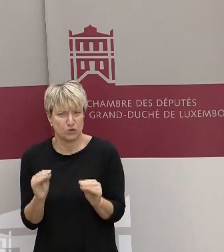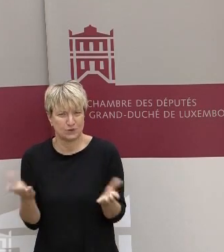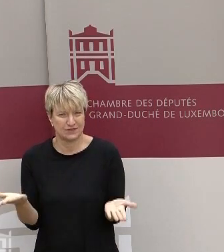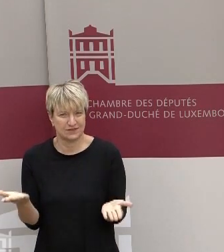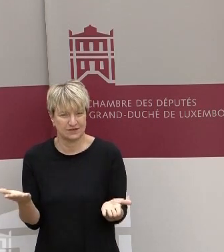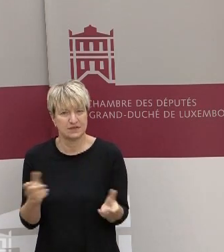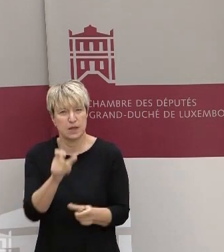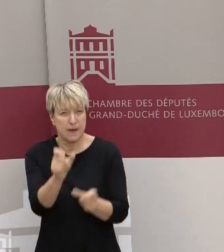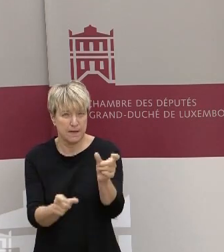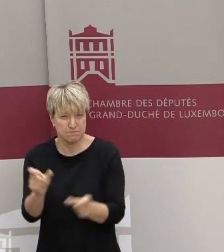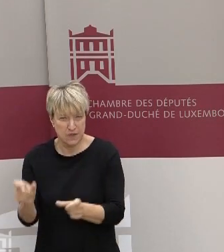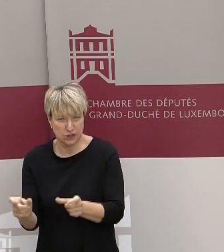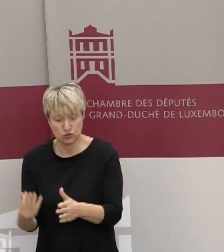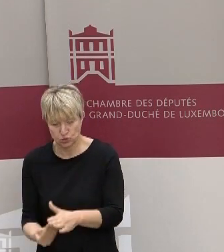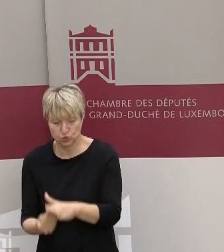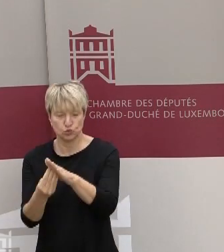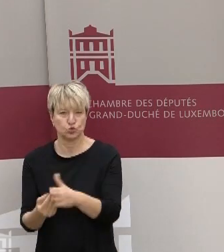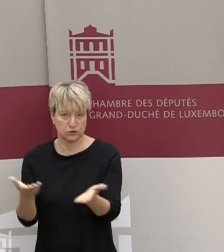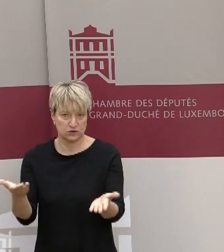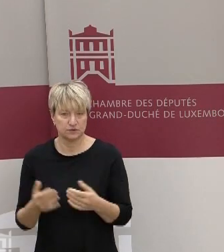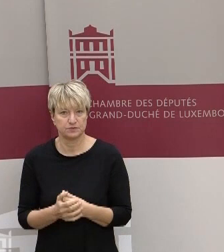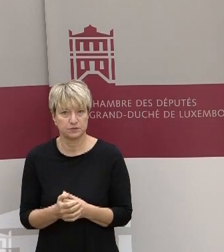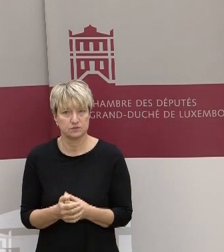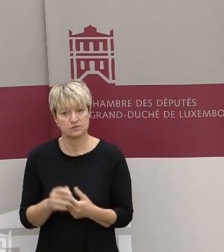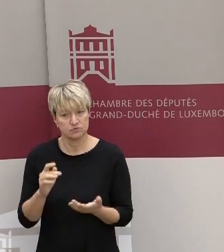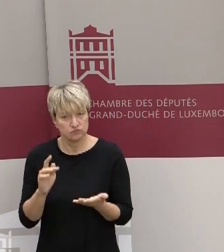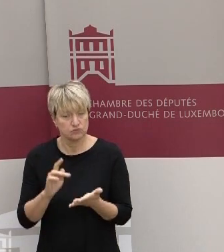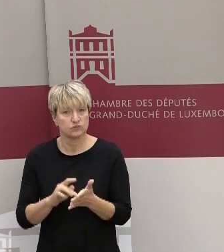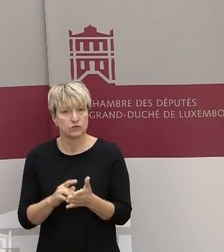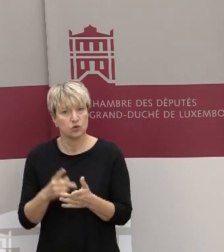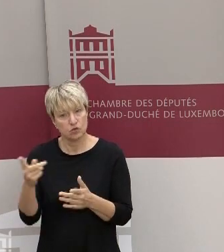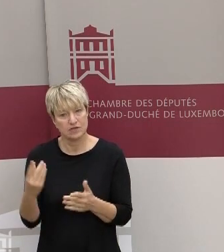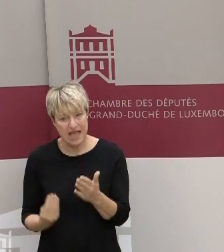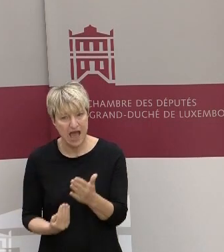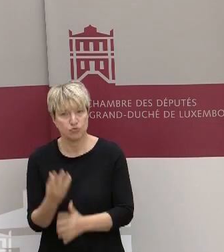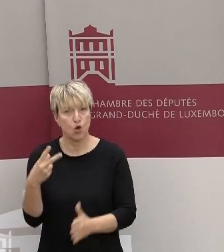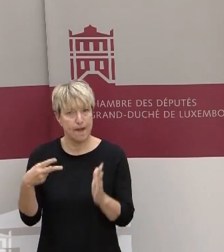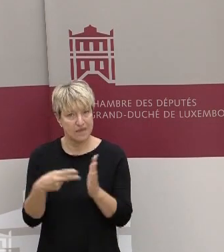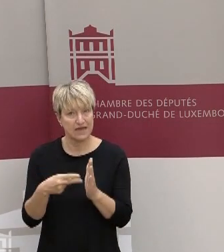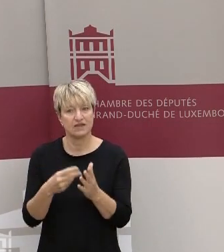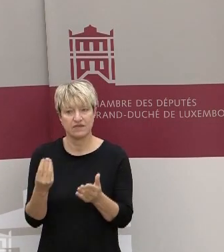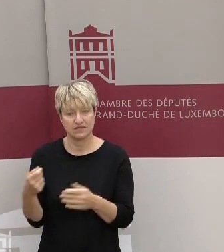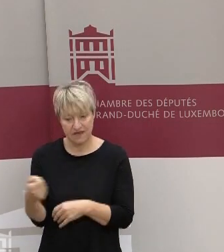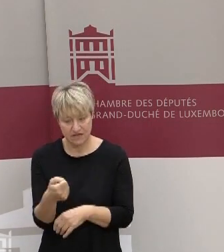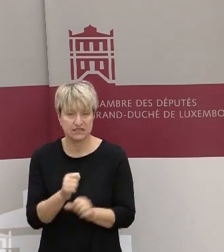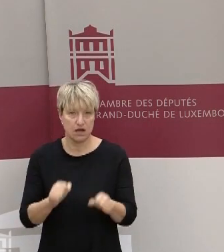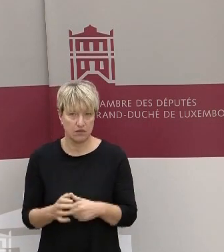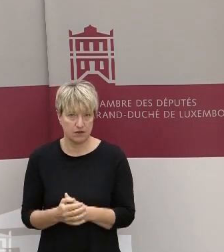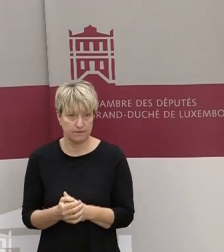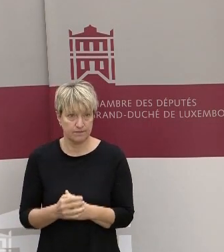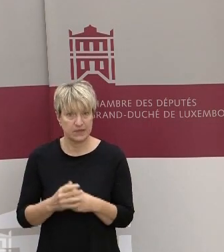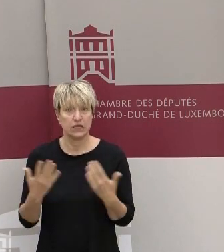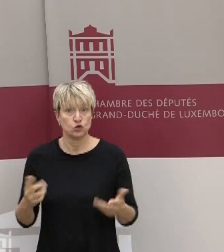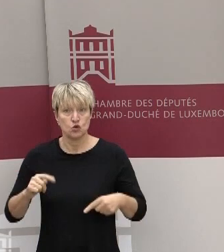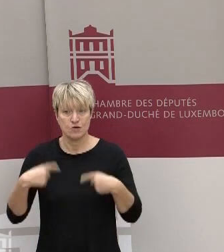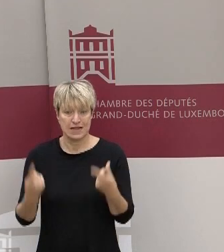erneuerbare Energien umstellen, investieren. Und da sind wir dann noch bei meinem nächsten Punkt. Am Budget ist keine Spur